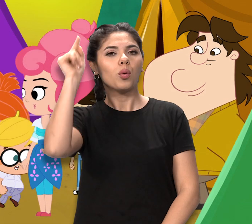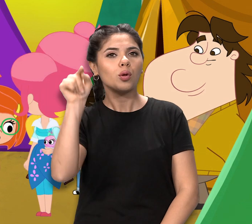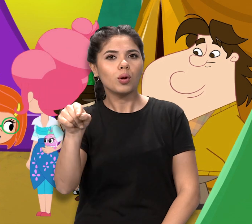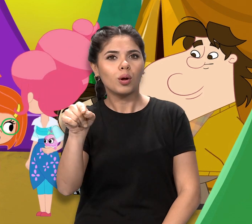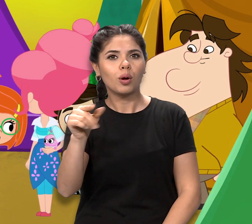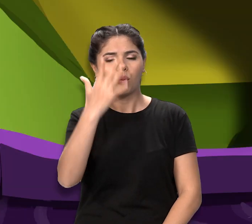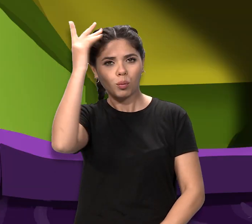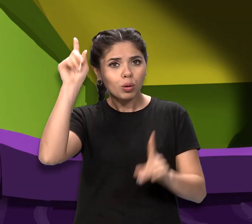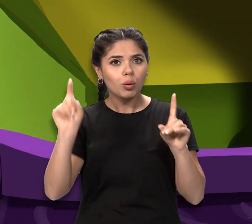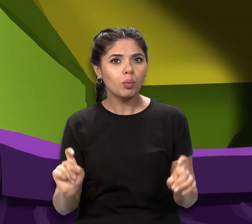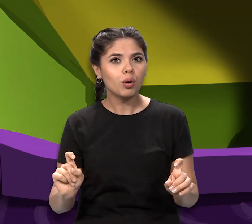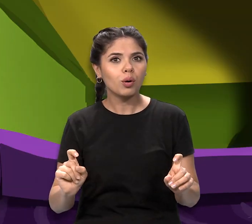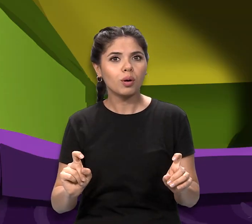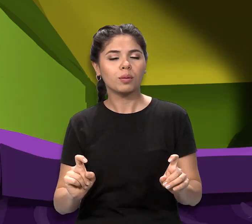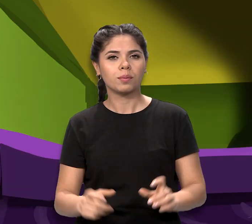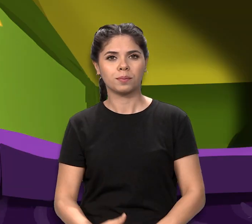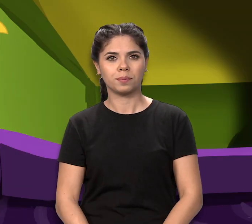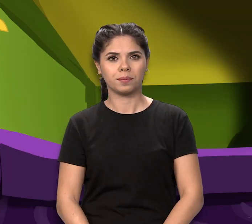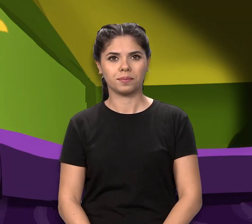Mutlu. Mutlu mu?